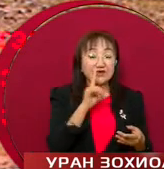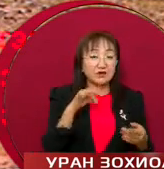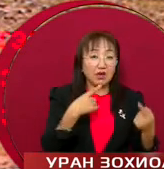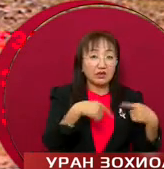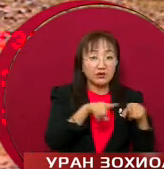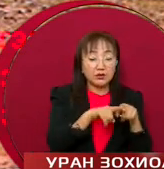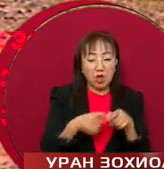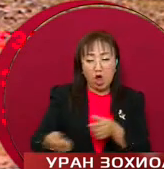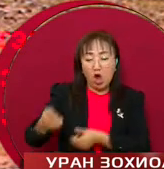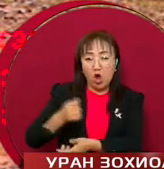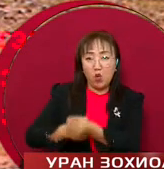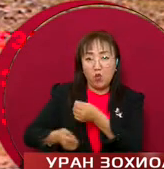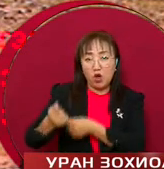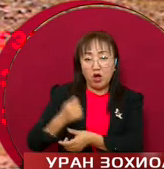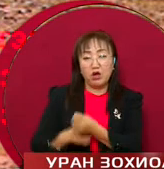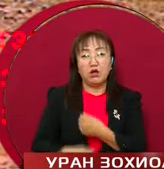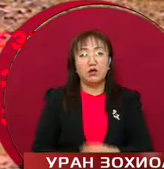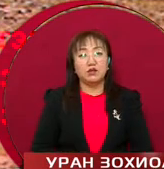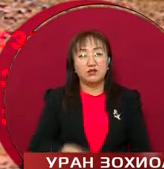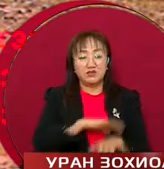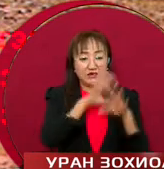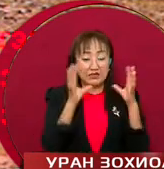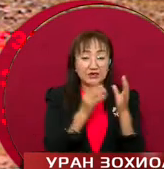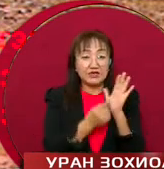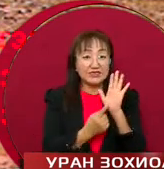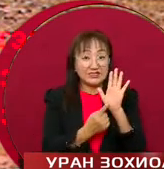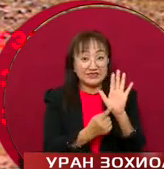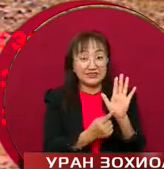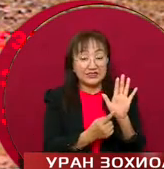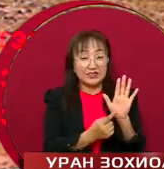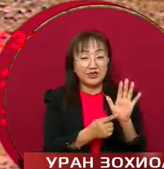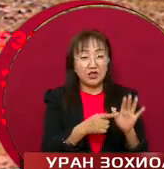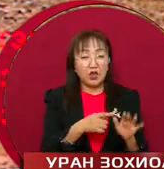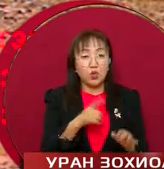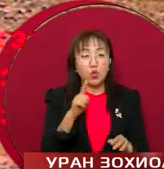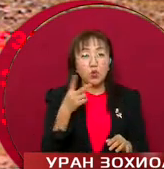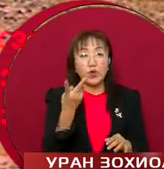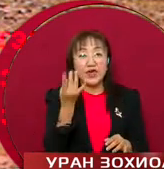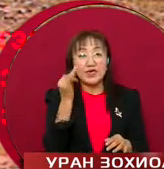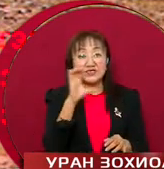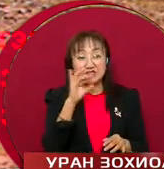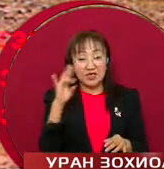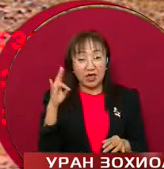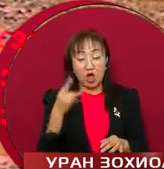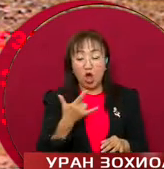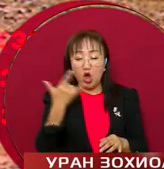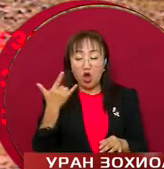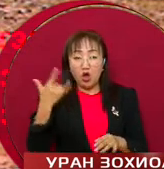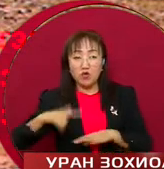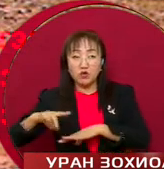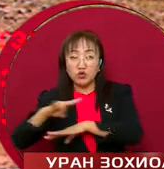За эдгээр дүрслүүдийг ашигласнаараа хүүсийн говийн дүр төрх нүдэнд